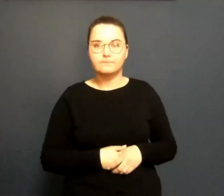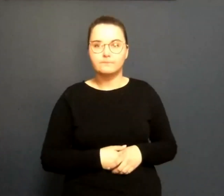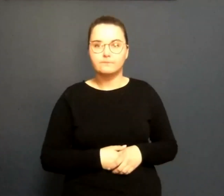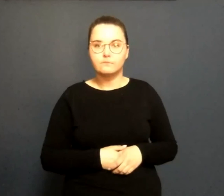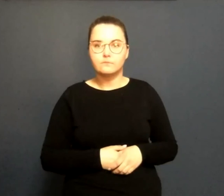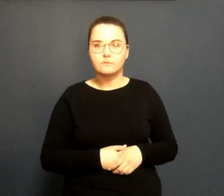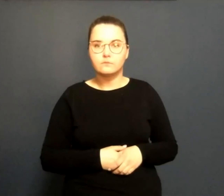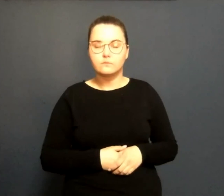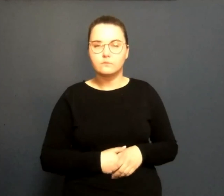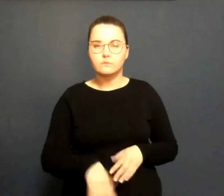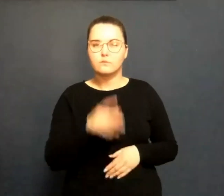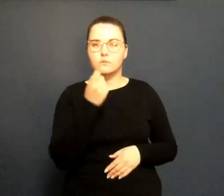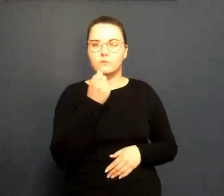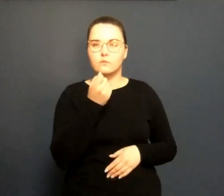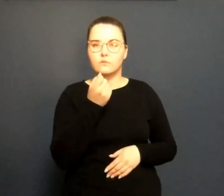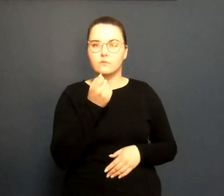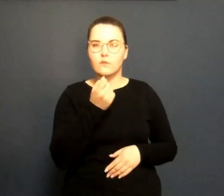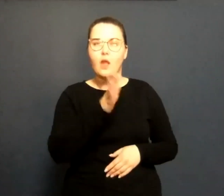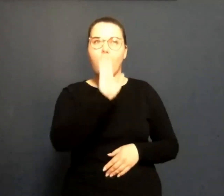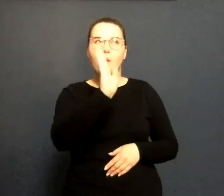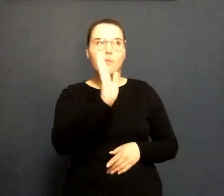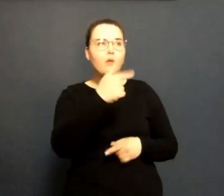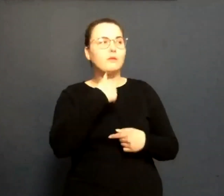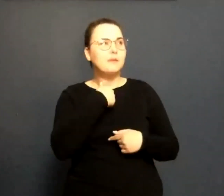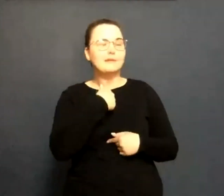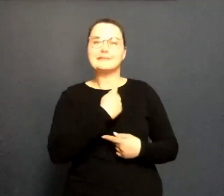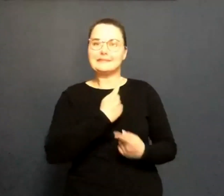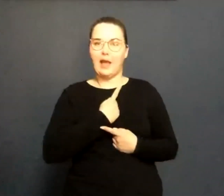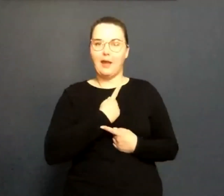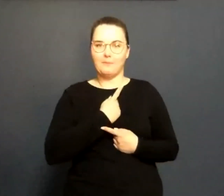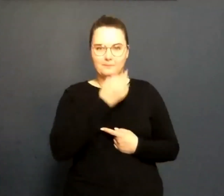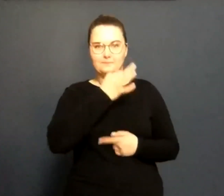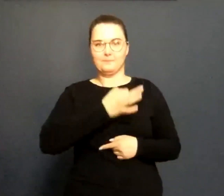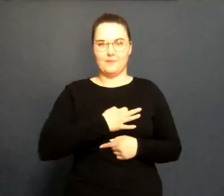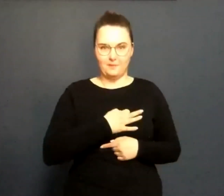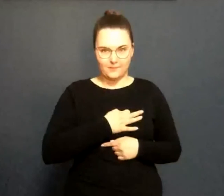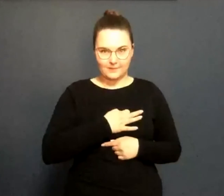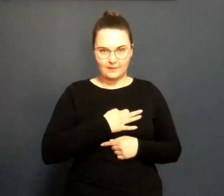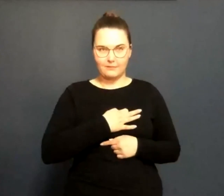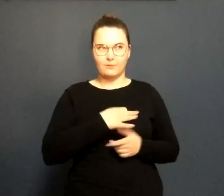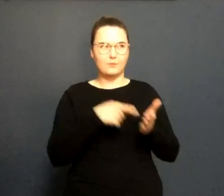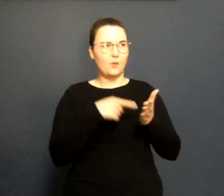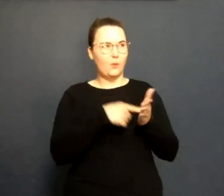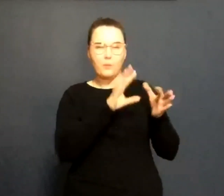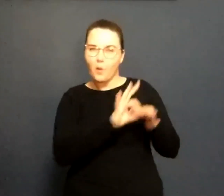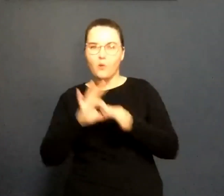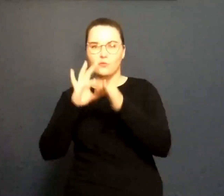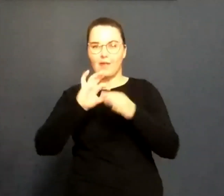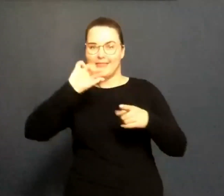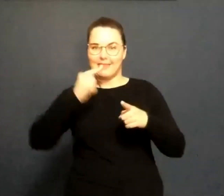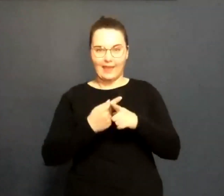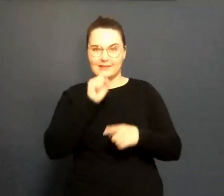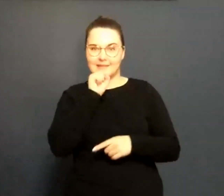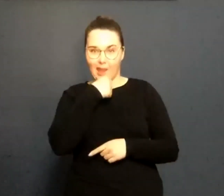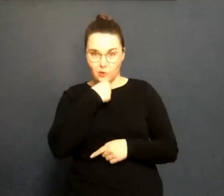Ale zaraz potem siebie ocenzurowałem, zadając sobie pytanie, czy to jest temat dotyczący seksualności seniorów, by